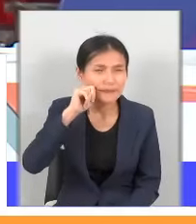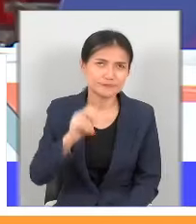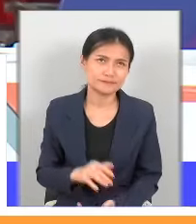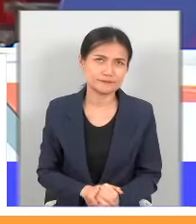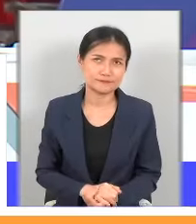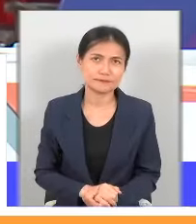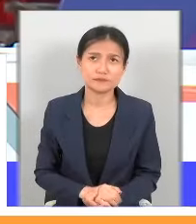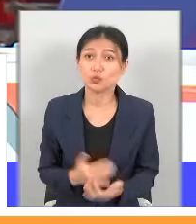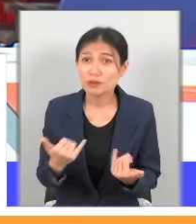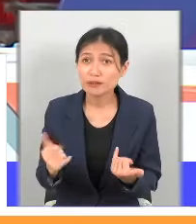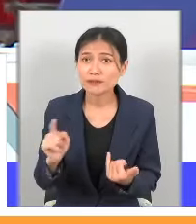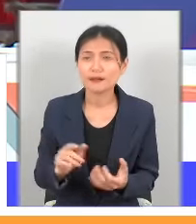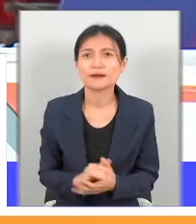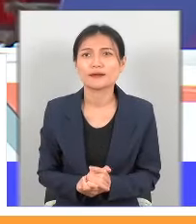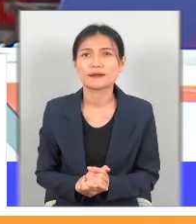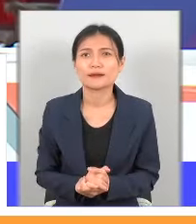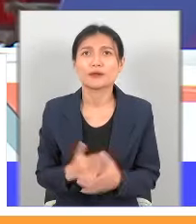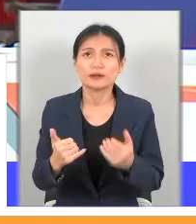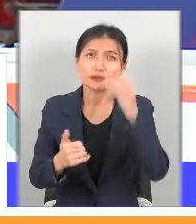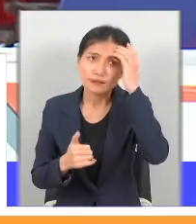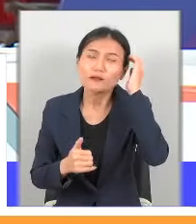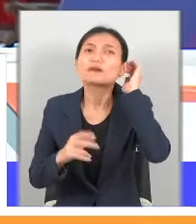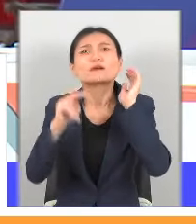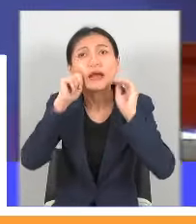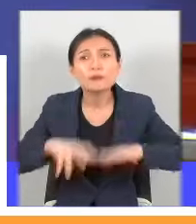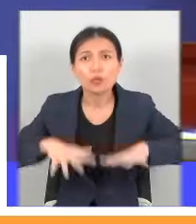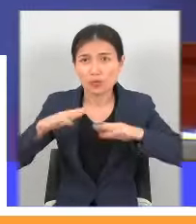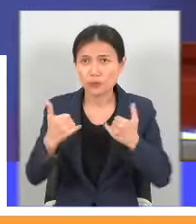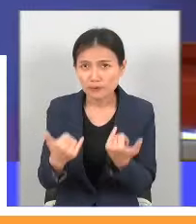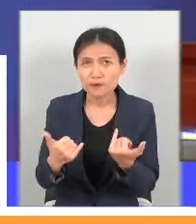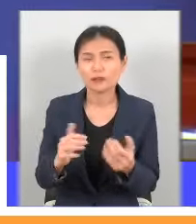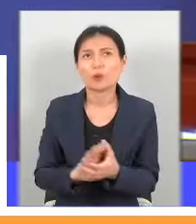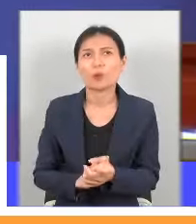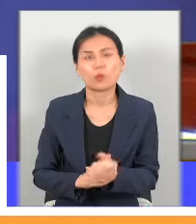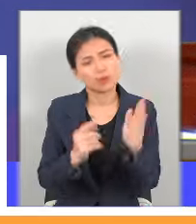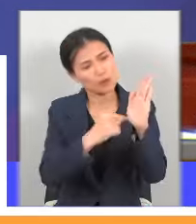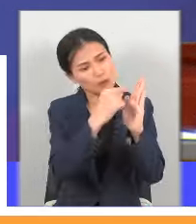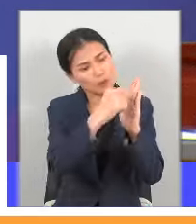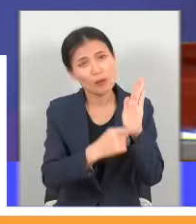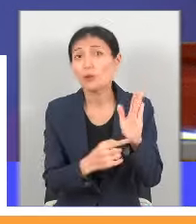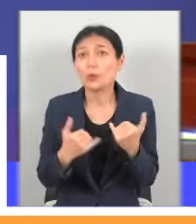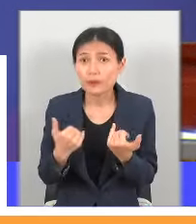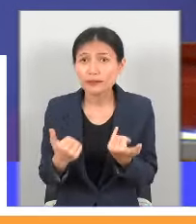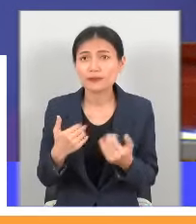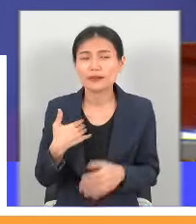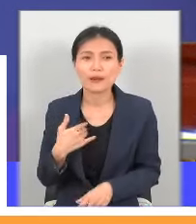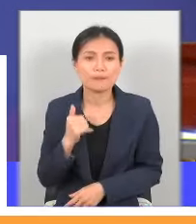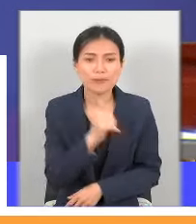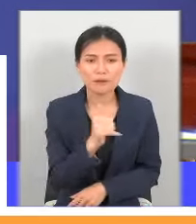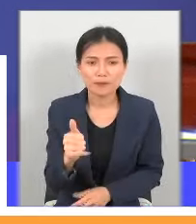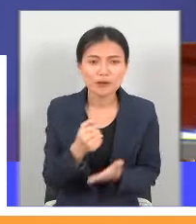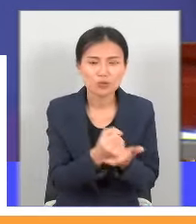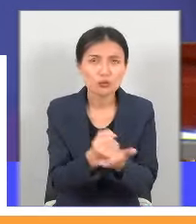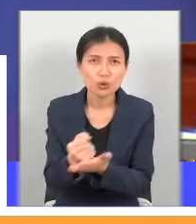สถานการณ์ตอนนี้ต้องบอกคุณผู้ชมอย่างนี้นะคะน้ำท่วมในหลายพื้นที่ด้วยกันค่ะแล้วหลายพื้นที่ที่เจ้าหน้าที่ก็ลงพื้นที่ไปแล้วก็เร่งวางกระสอบทรายกัน